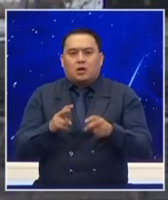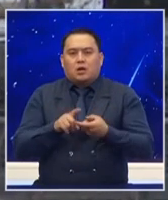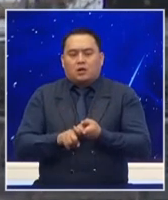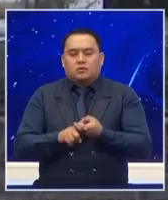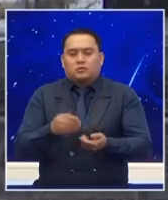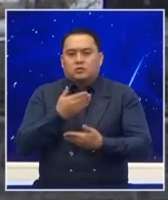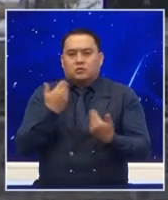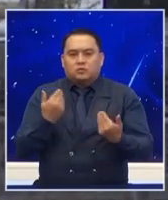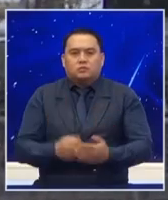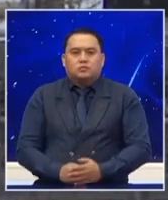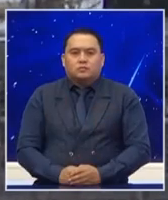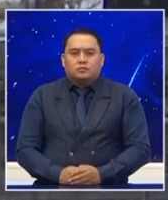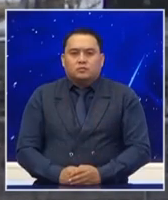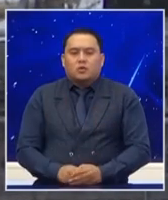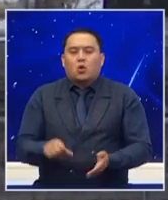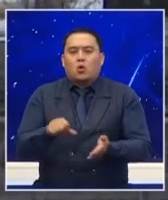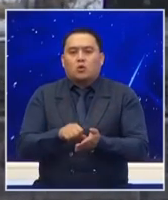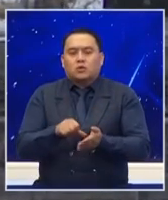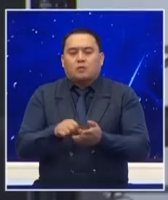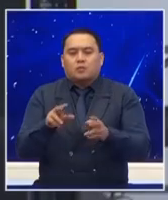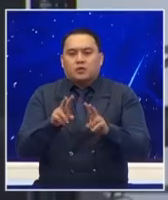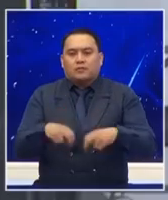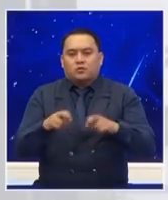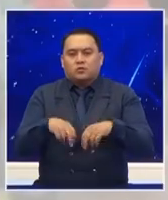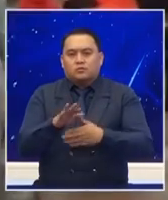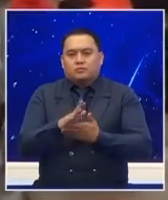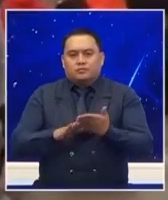жоқ екенін мәлімдейді. Оқиғаға қатысты тергеу әлі де жүріп жатыр.